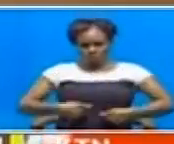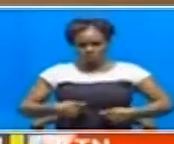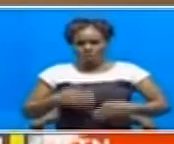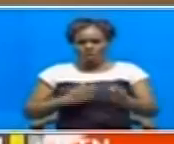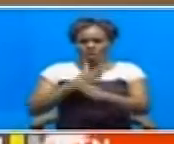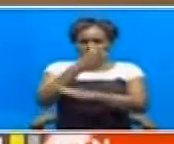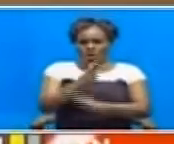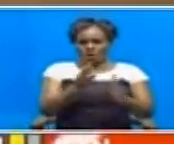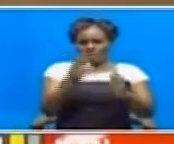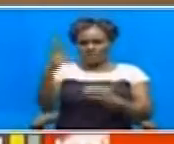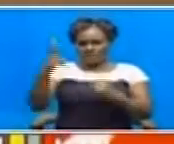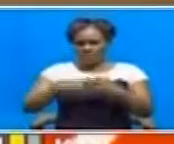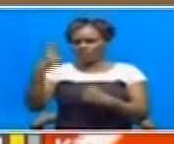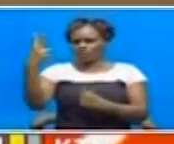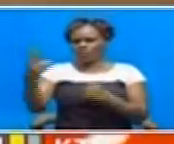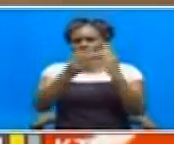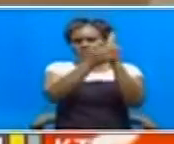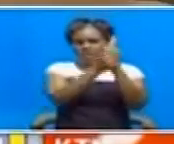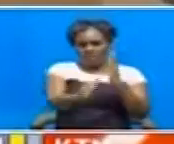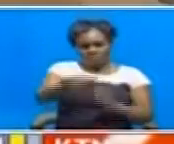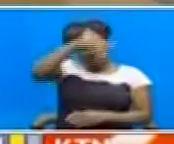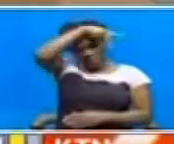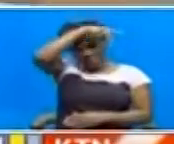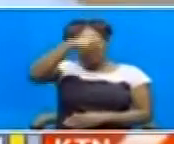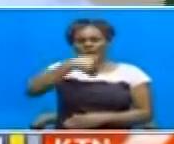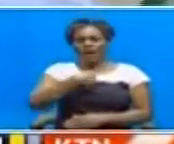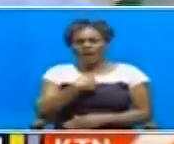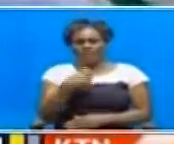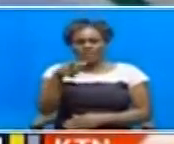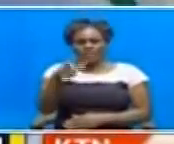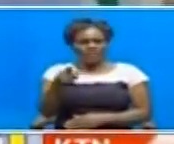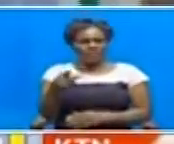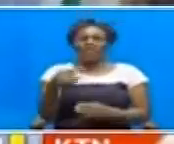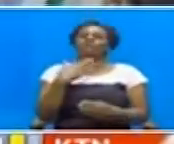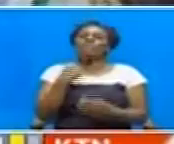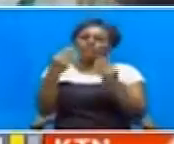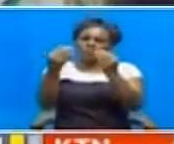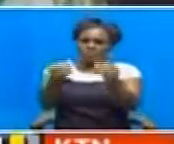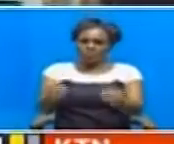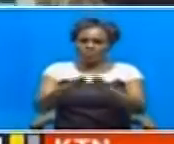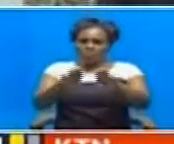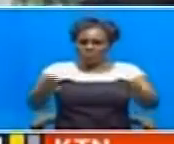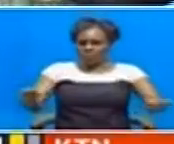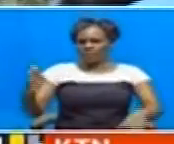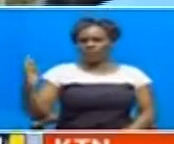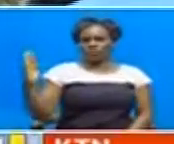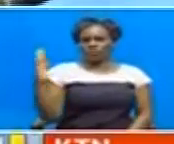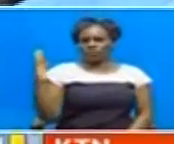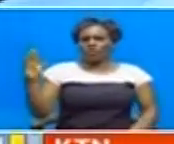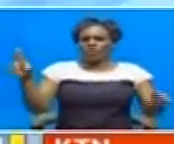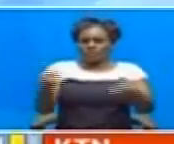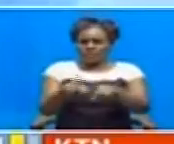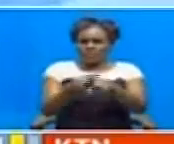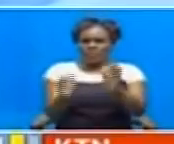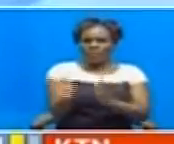ya wasomi 72 walio na shahada ya uzamifu maarufu PhD walikutana ili kutafuta suluhu mwafaka swala zima la usalama pamoja na